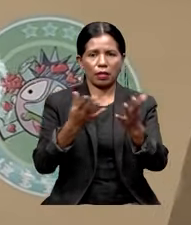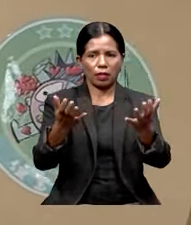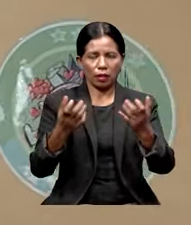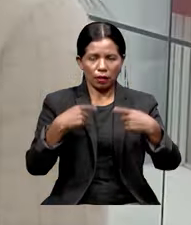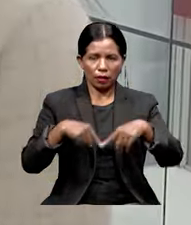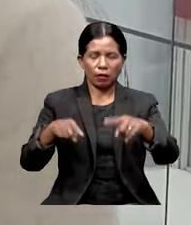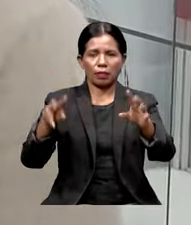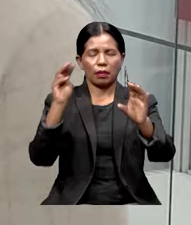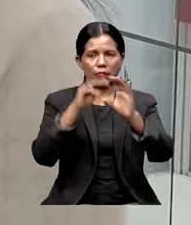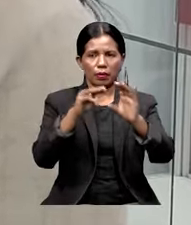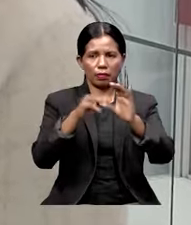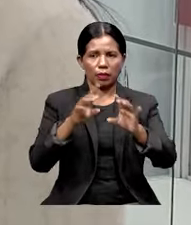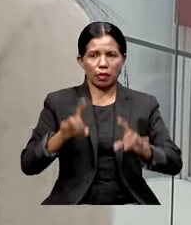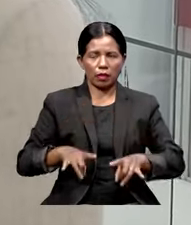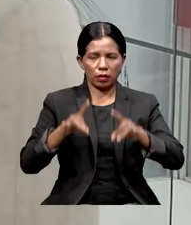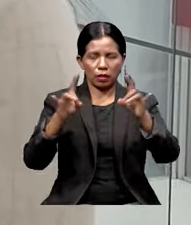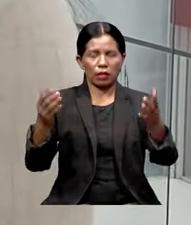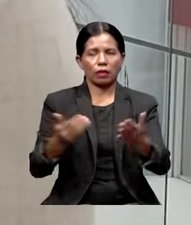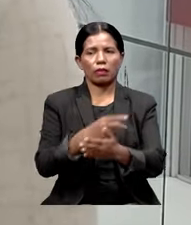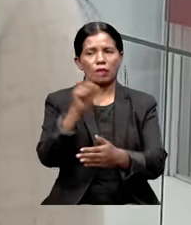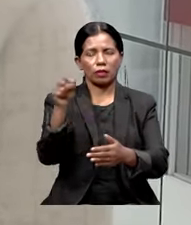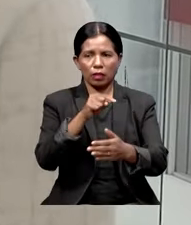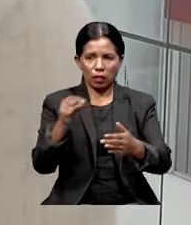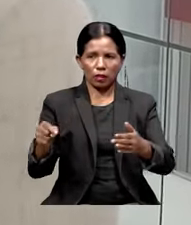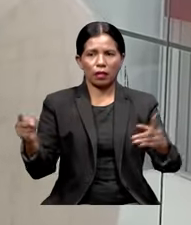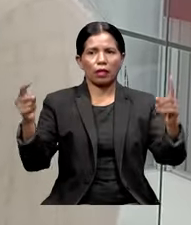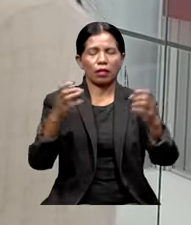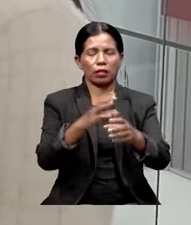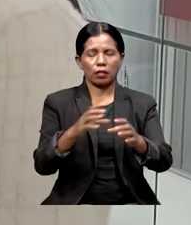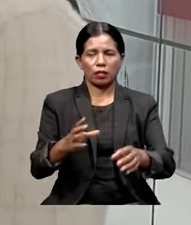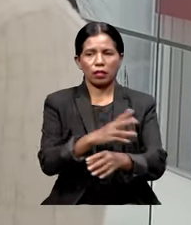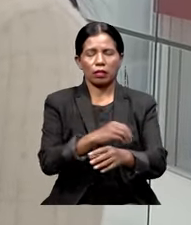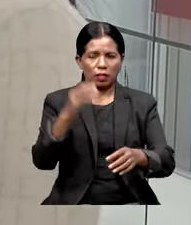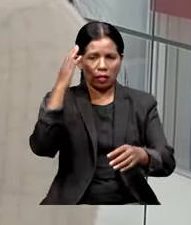iha mercado Australia, Nova Zelândia, Americano e África.